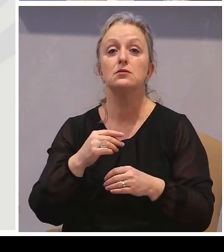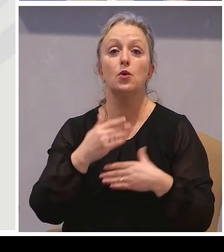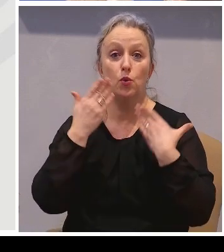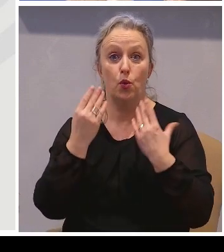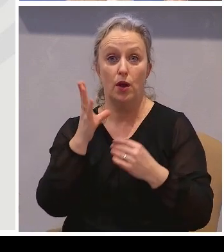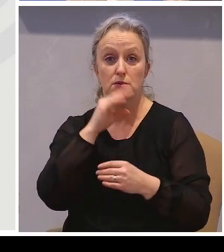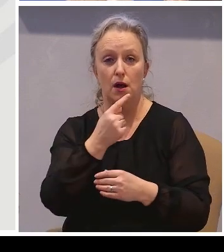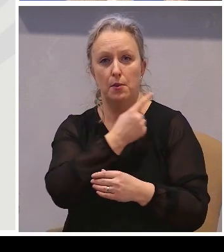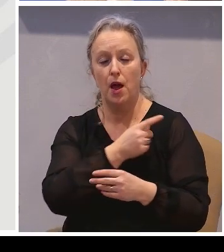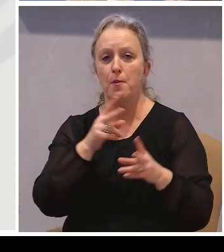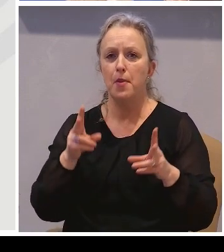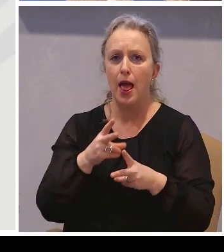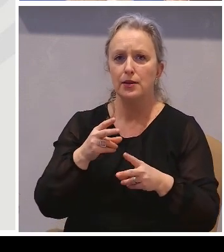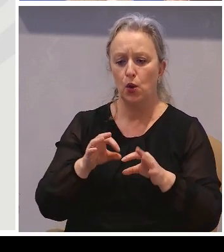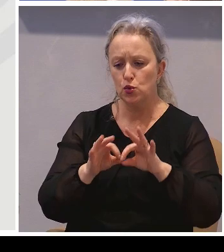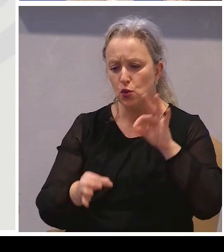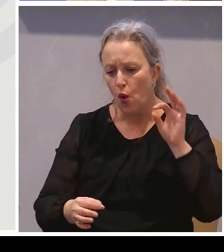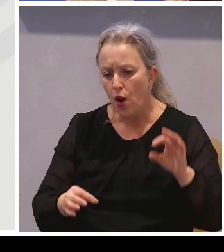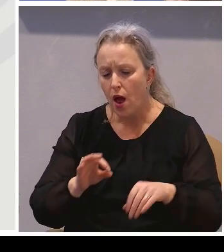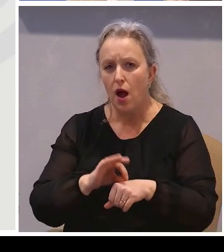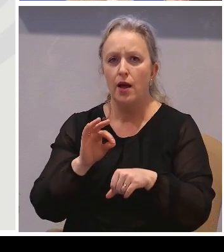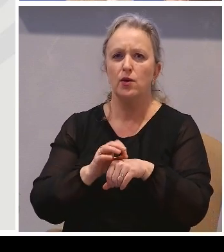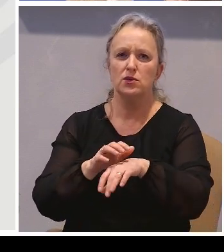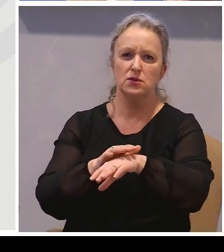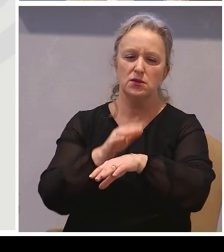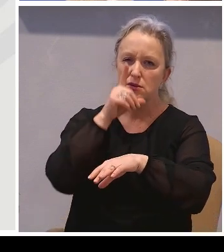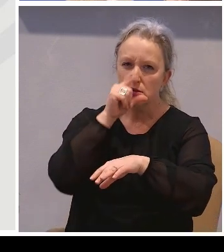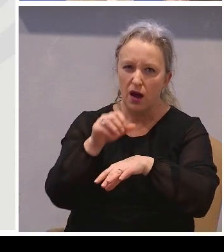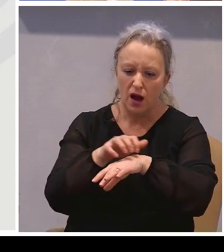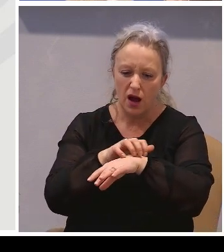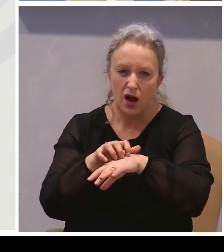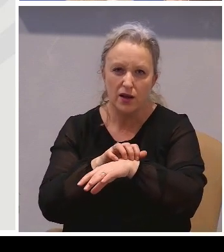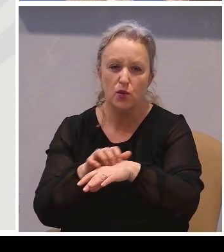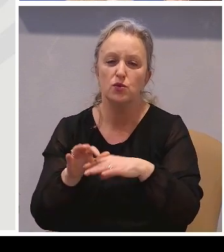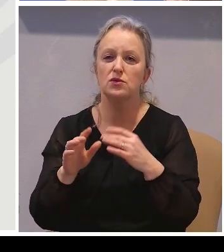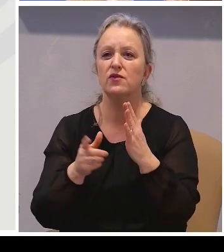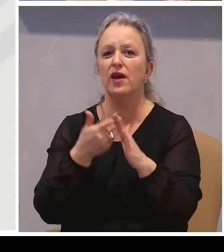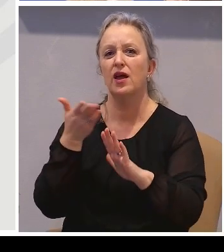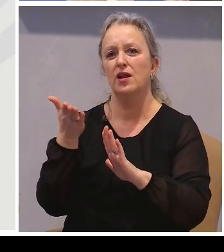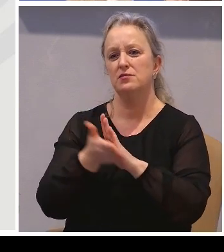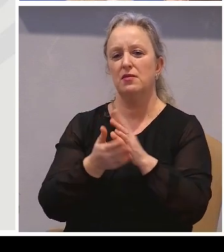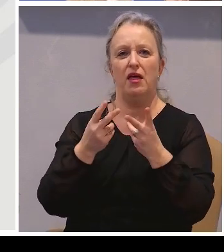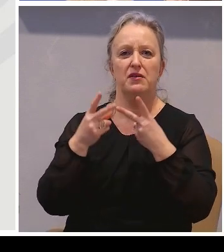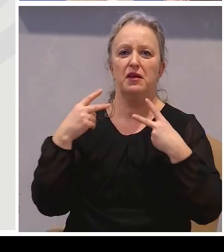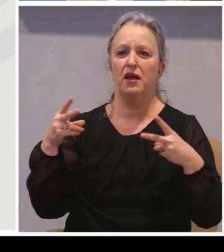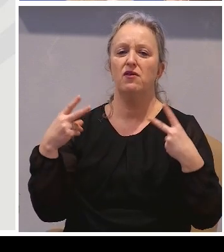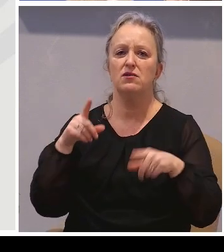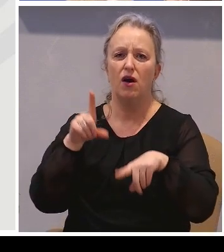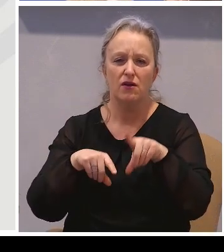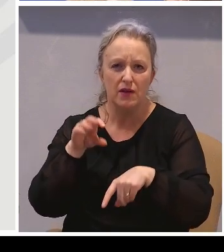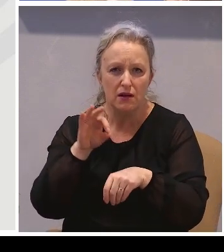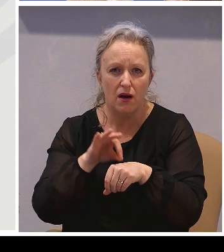mapped the põletiku ja areas soolehaigused, atoopiline that dermatiit, are neuropsühhiaatria, kuhu alla in the käivad most siis ka crucial state. võib-olla päris mitmed